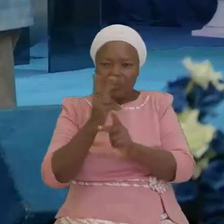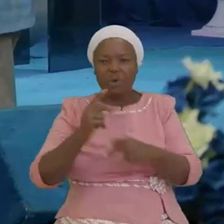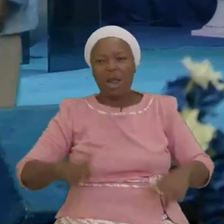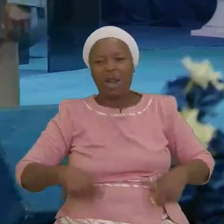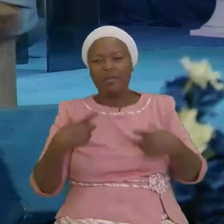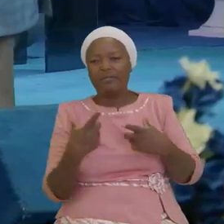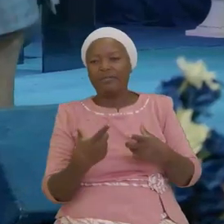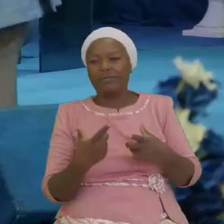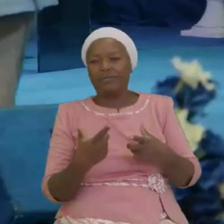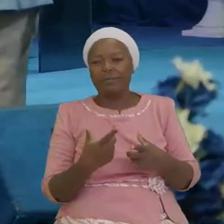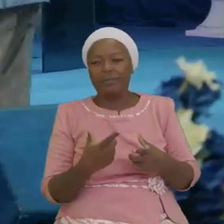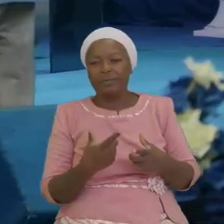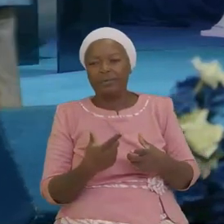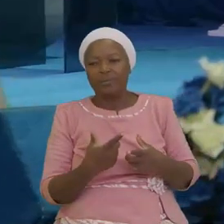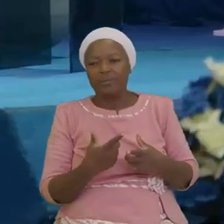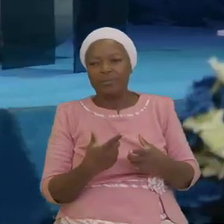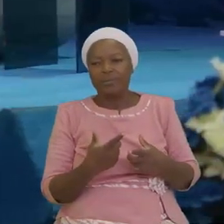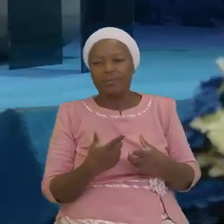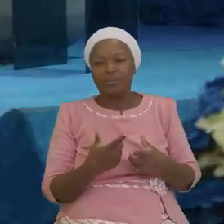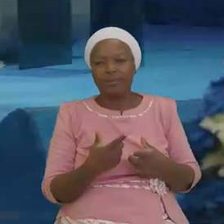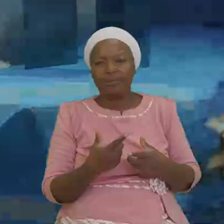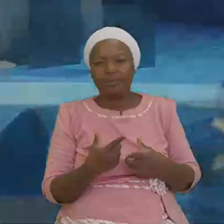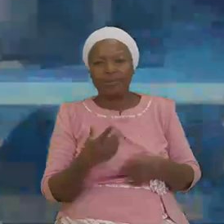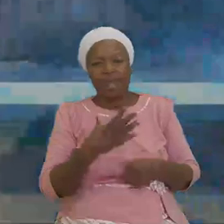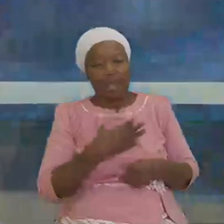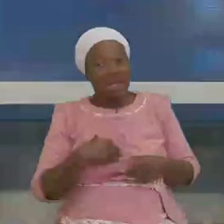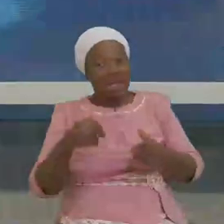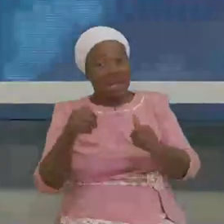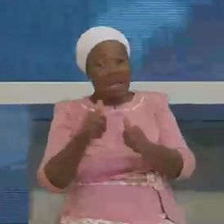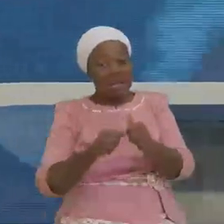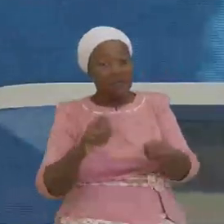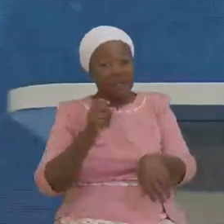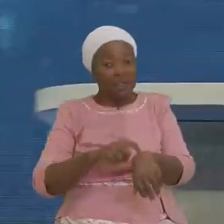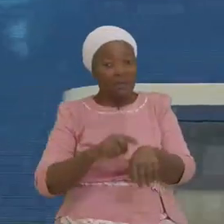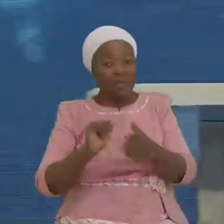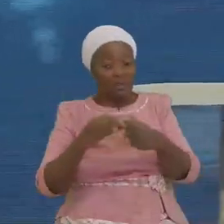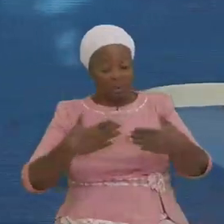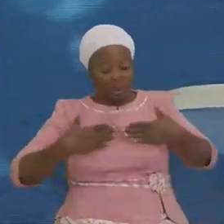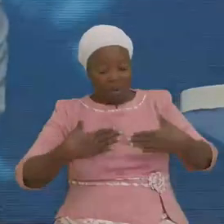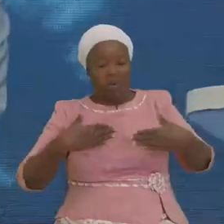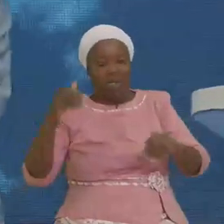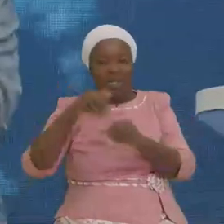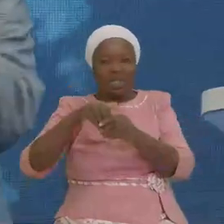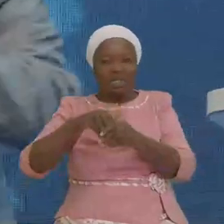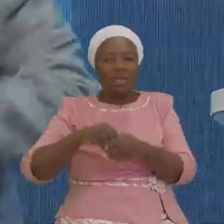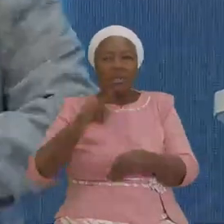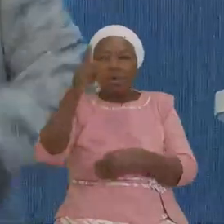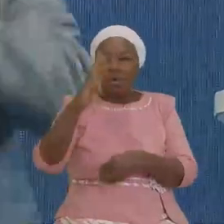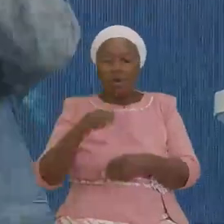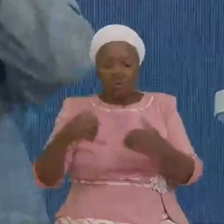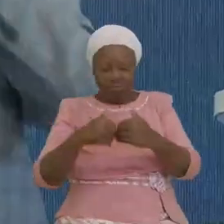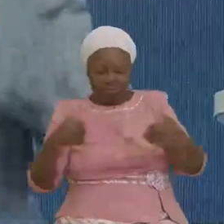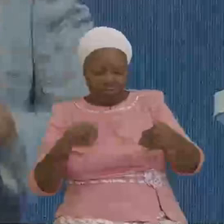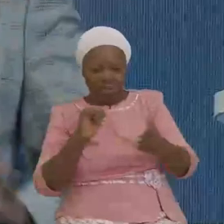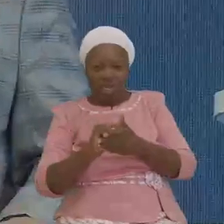qui travaille pour vous, mais c'est l'oxygène que vous respirez qui vous offre la vie. À tout moment